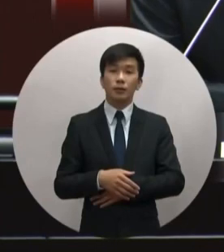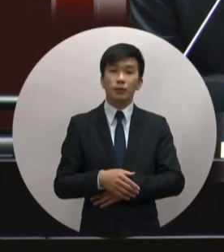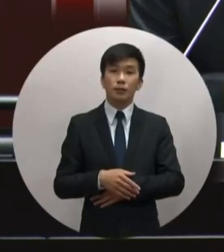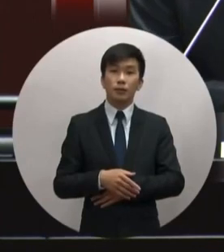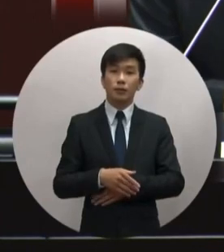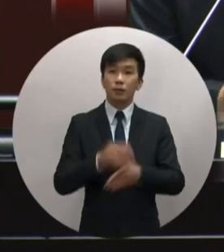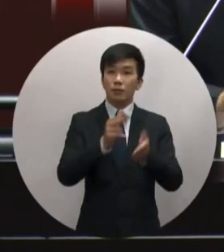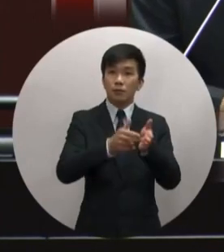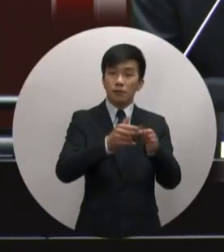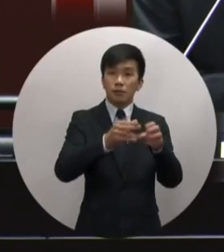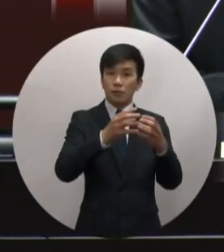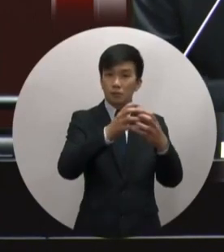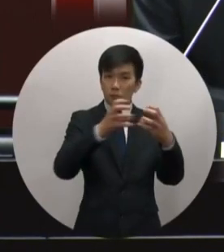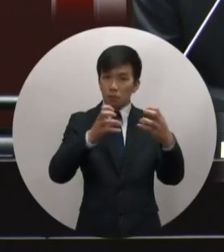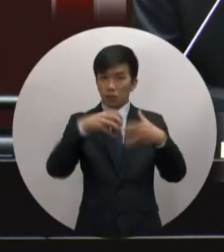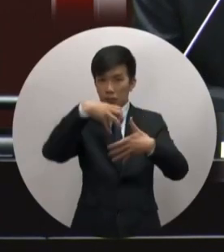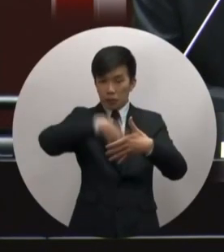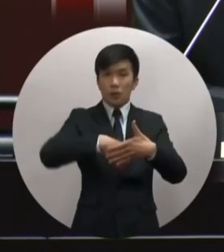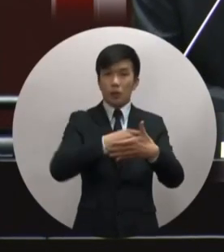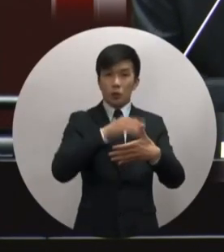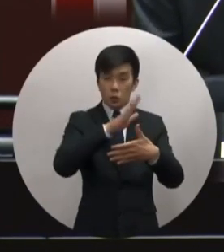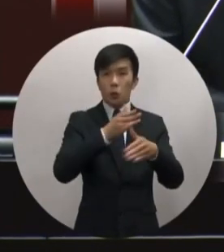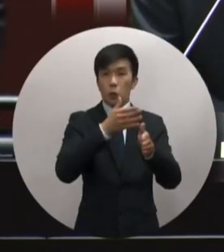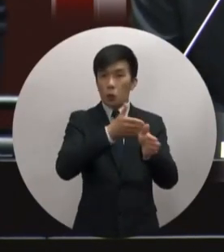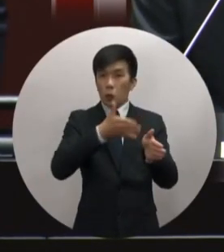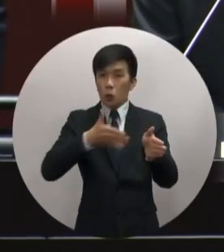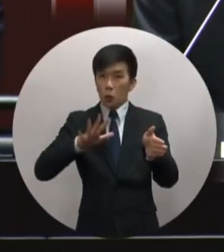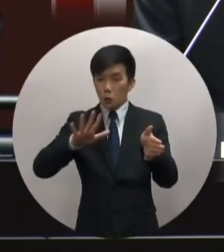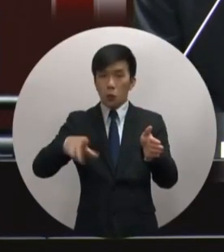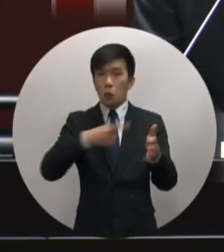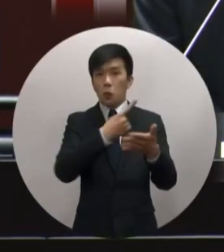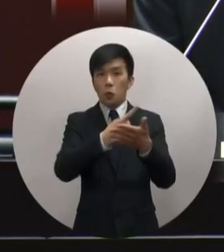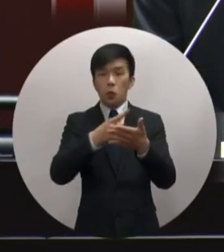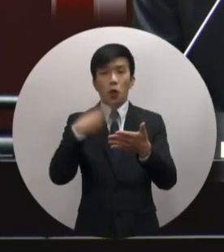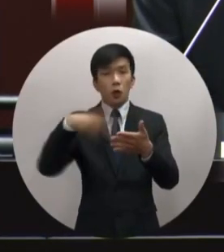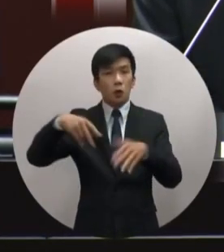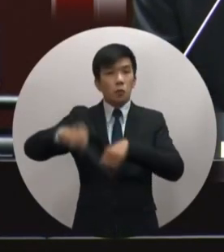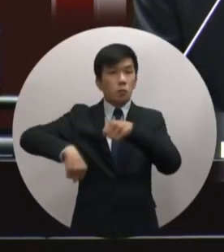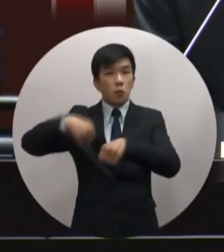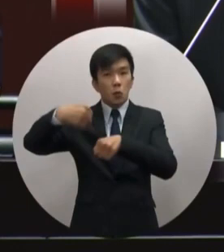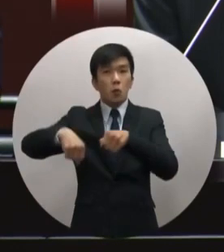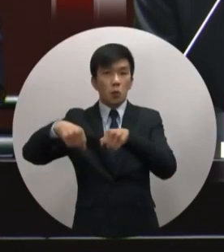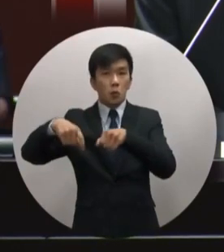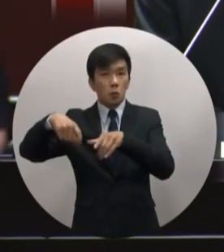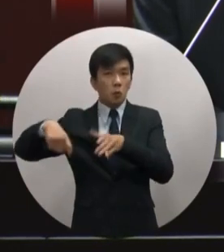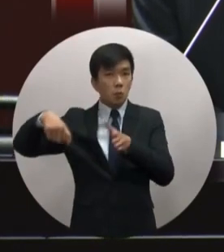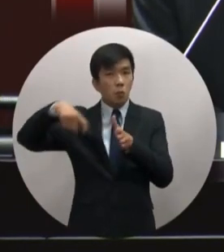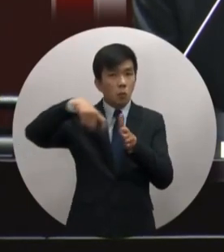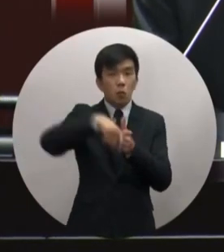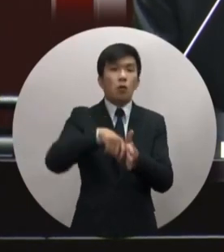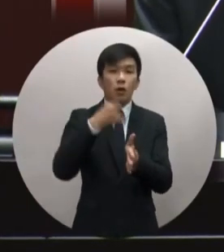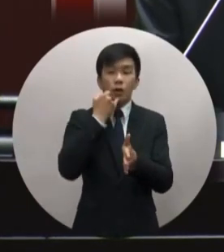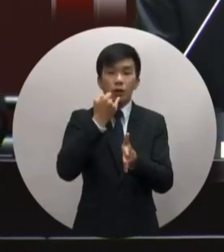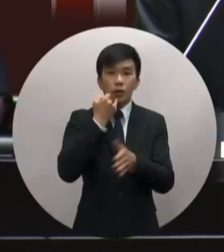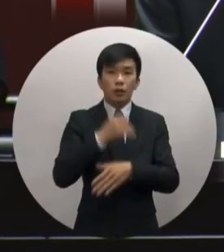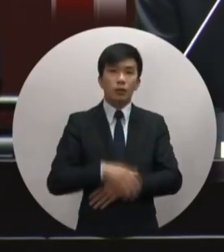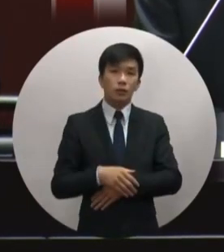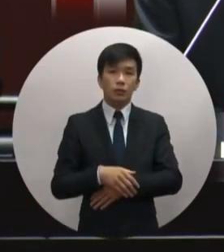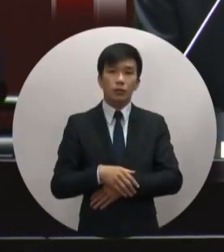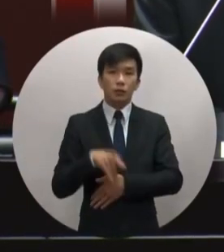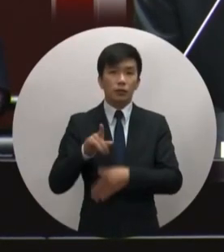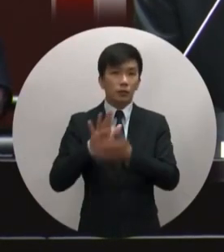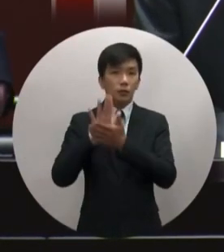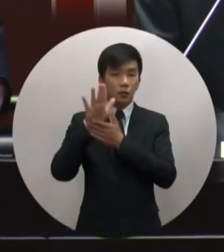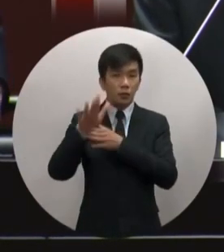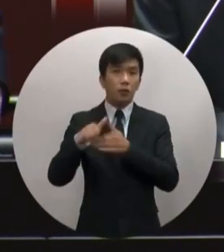列車裡面也都有一節車廂是可以上自行車可以這個吊掛這個對以